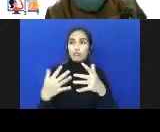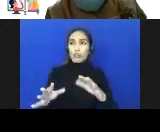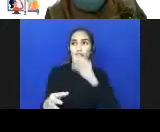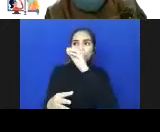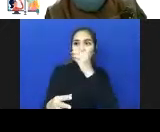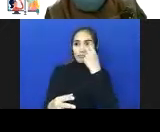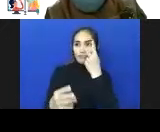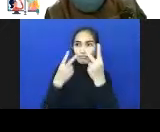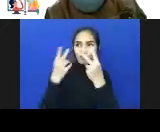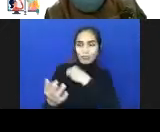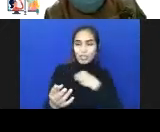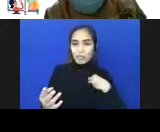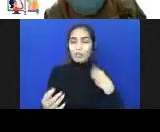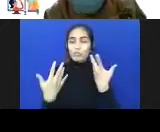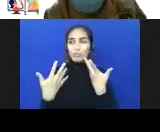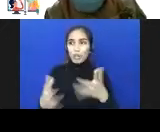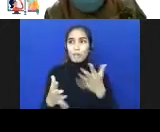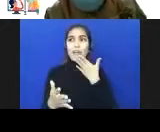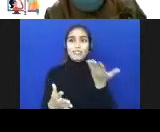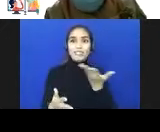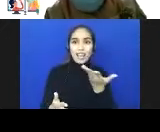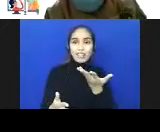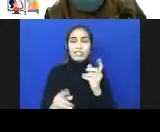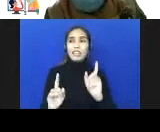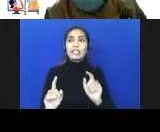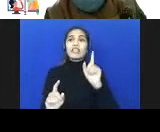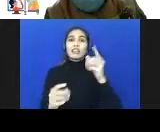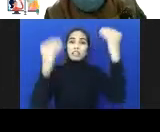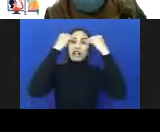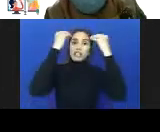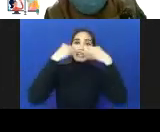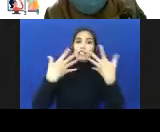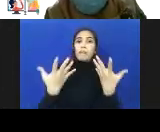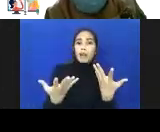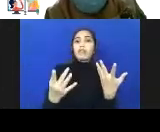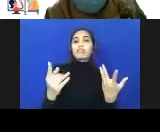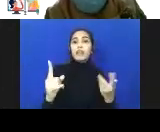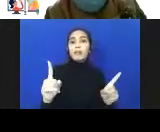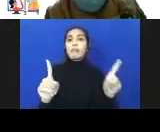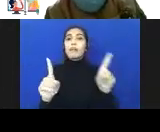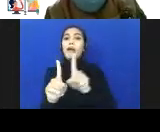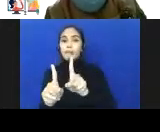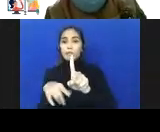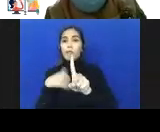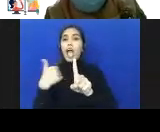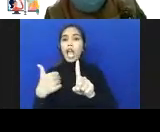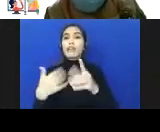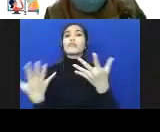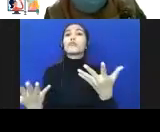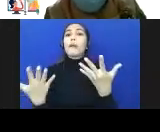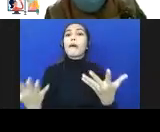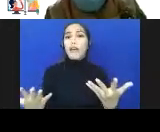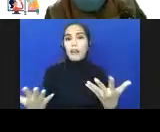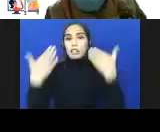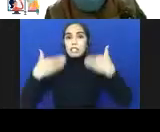lebih diarahkan bagaimana mereka menjadi pendamping, bukan hanya sebagai pelaksana pelayanan MTBS, tapi lebih diarahkan ketika mereka menjadi pendamping